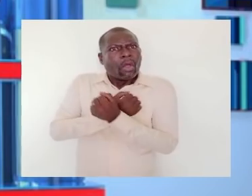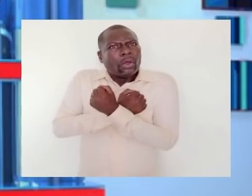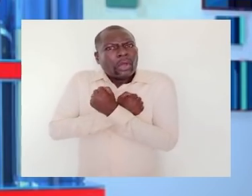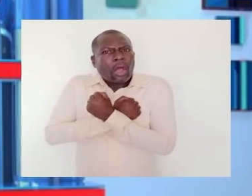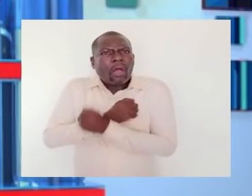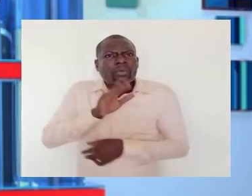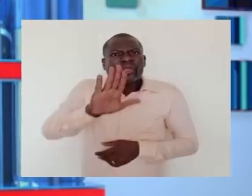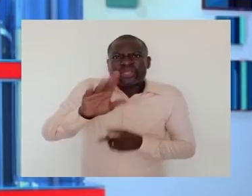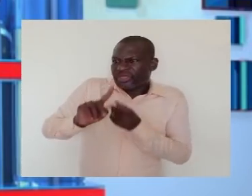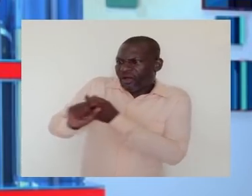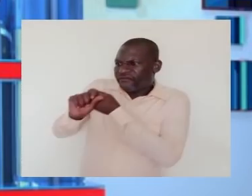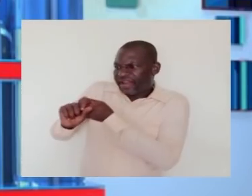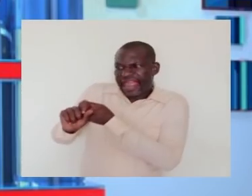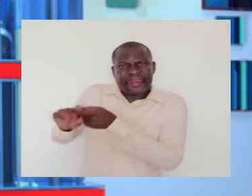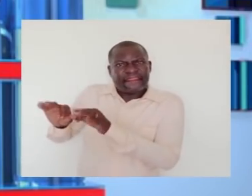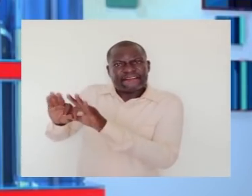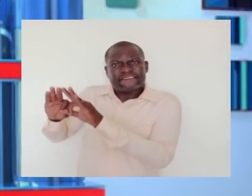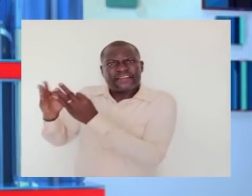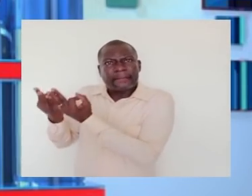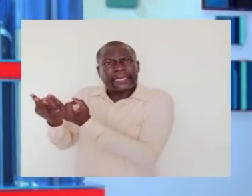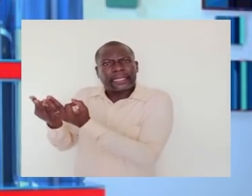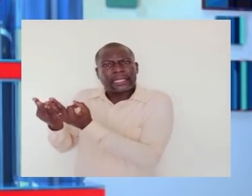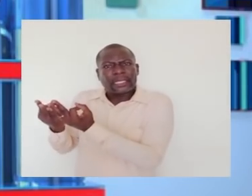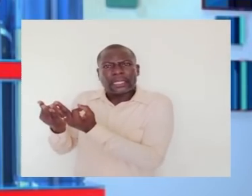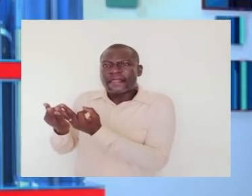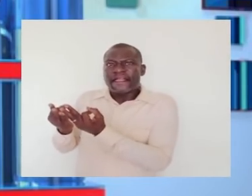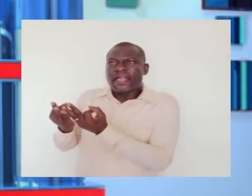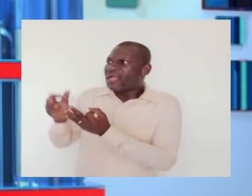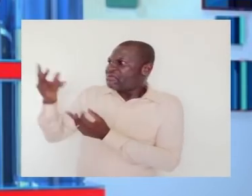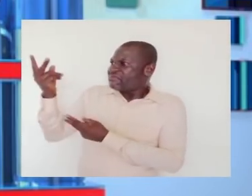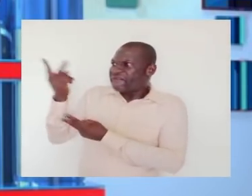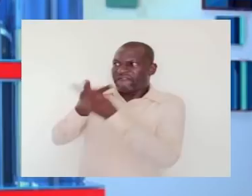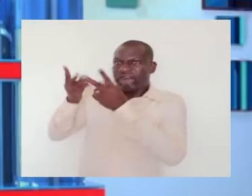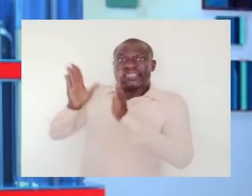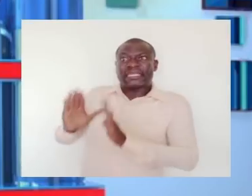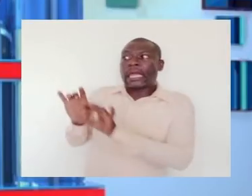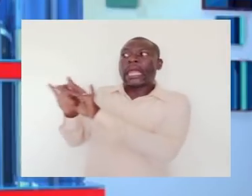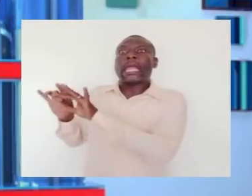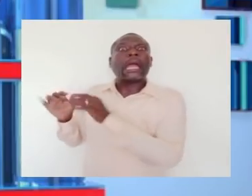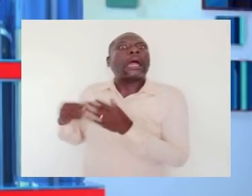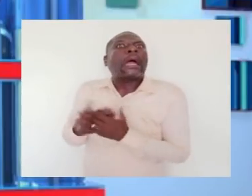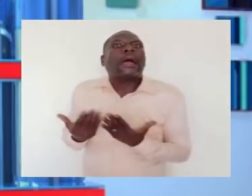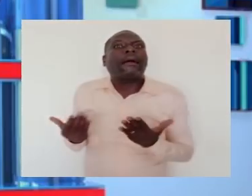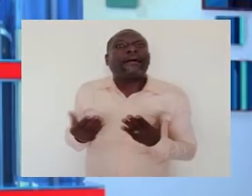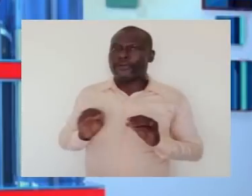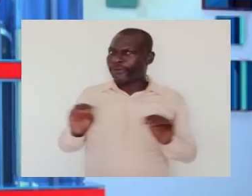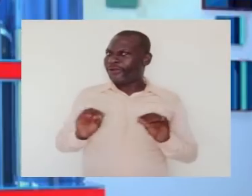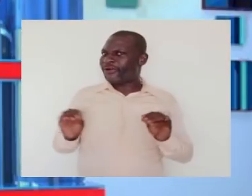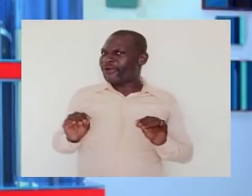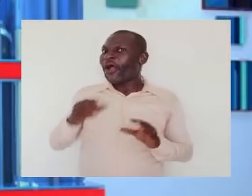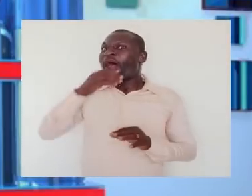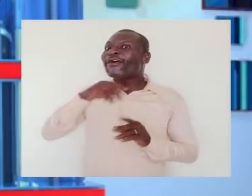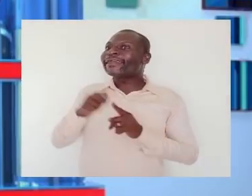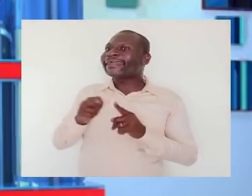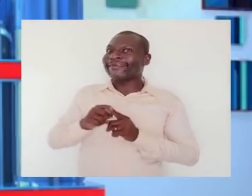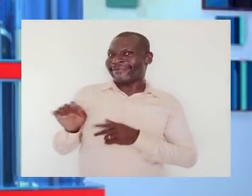uyonko, do ubusu ye ni, do unia. Ho wana uni mnudie, eni ya taino.